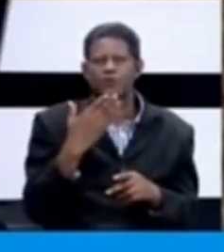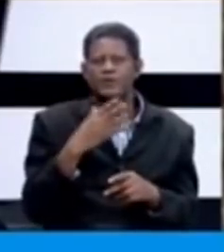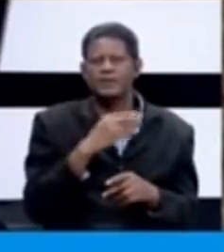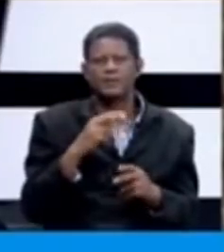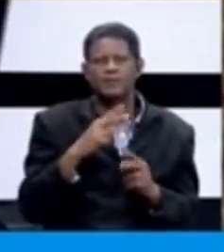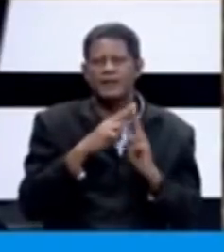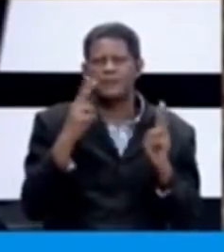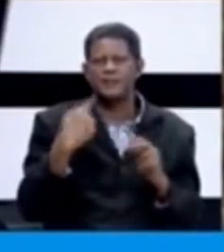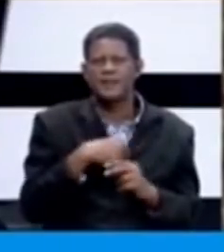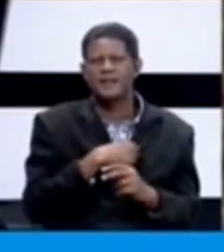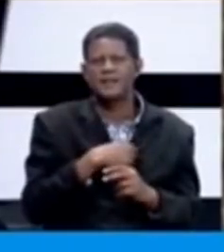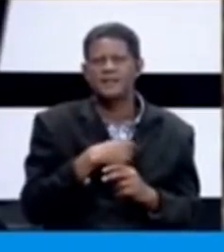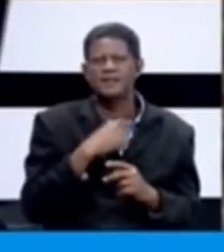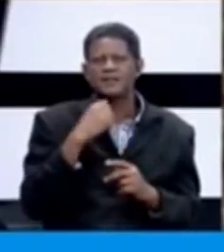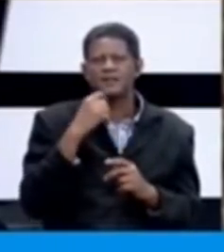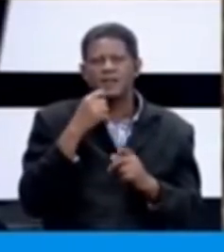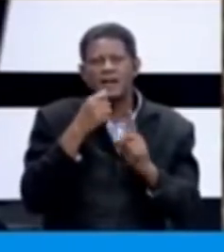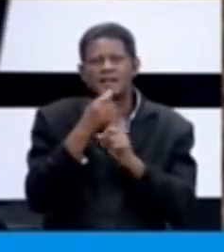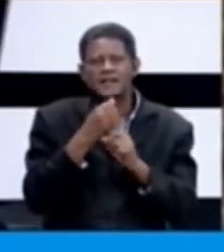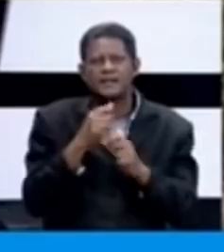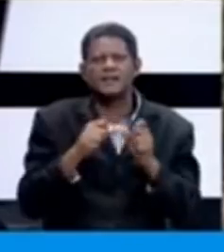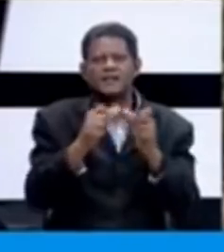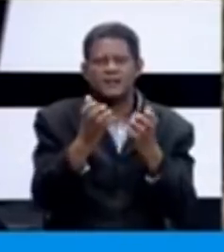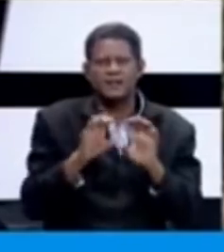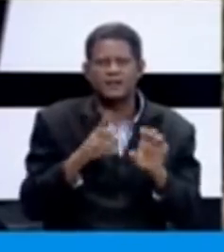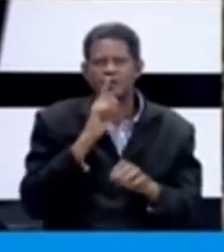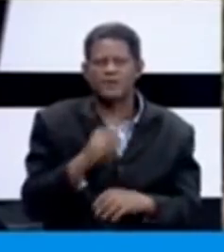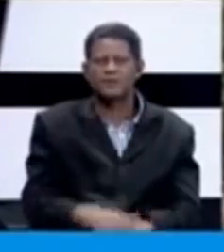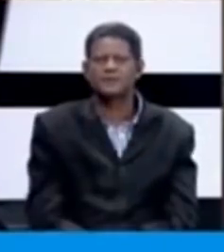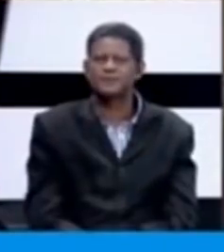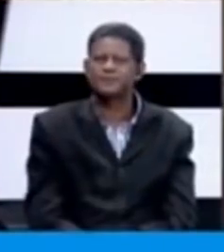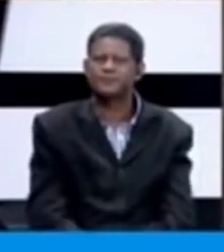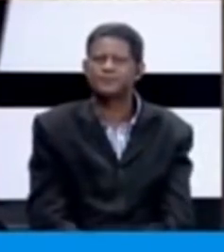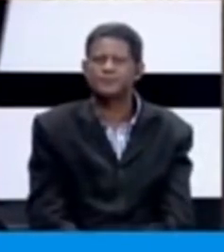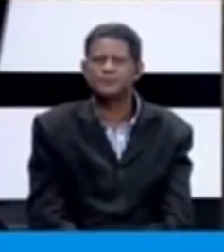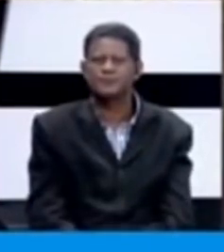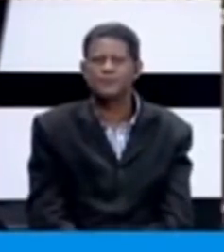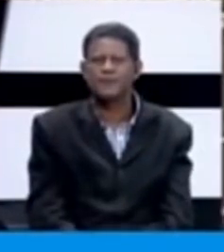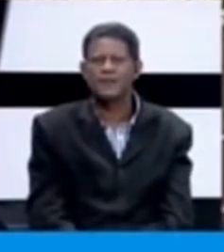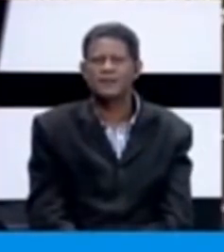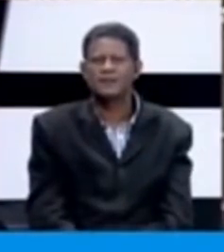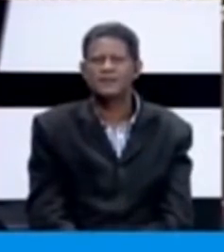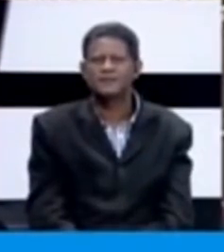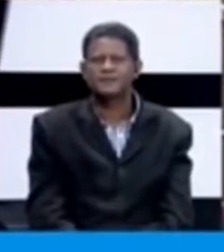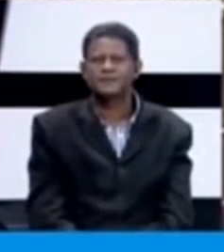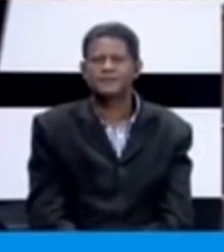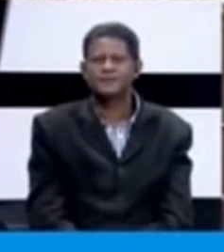ለእኔ ትግሉን እንዲቀጥል አድርጎኛል ማለት ነው። ምግብ ይሁን ውሃ ይሁን በጣም ጥሩ ነው።